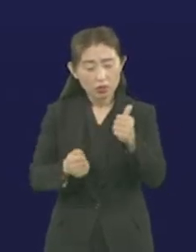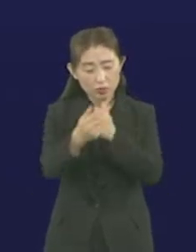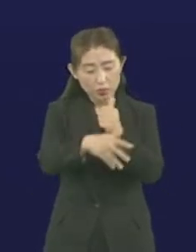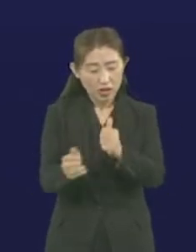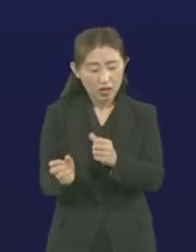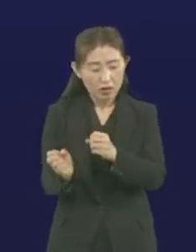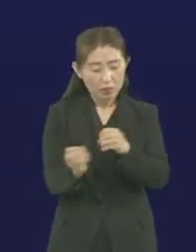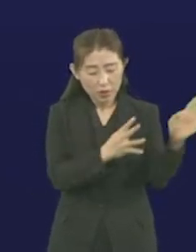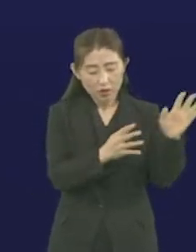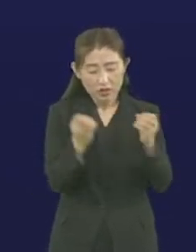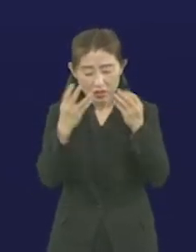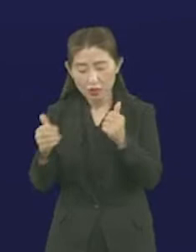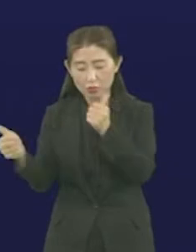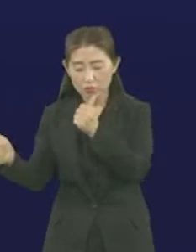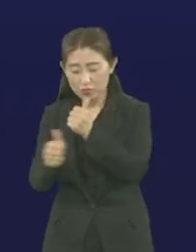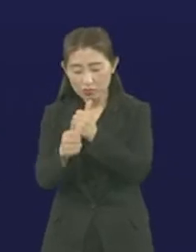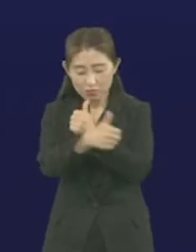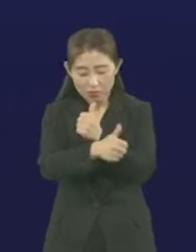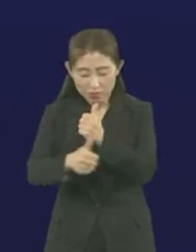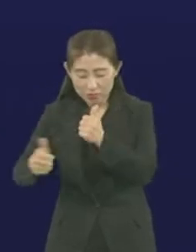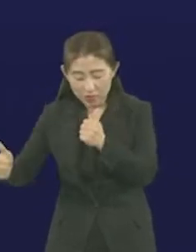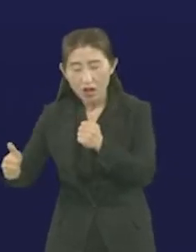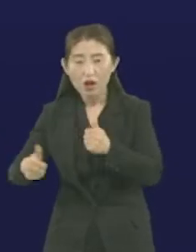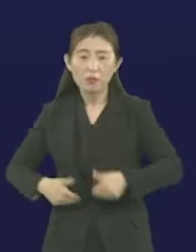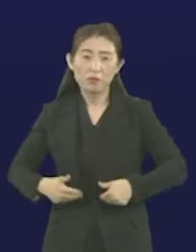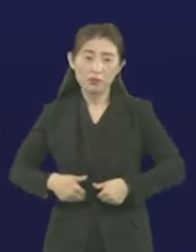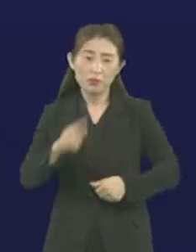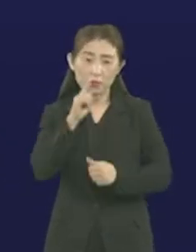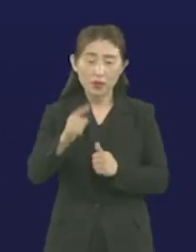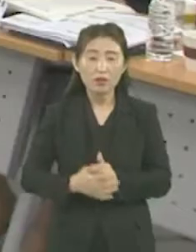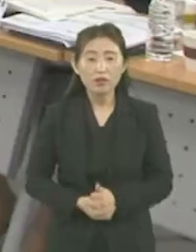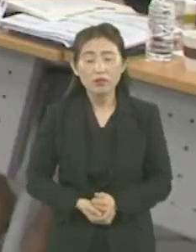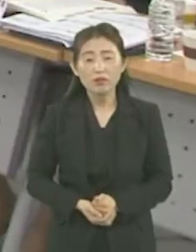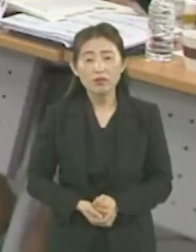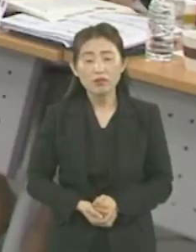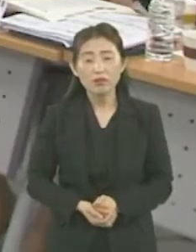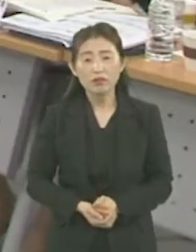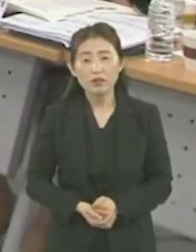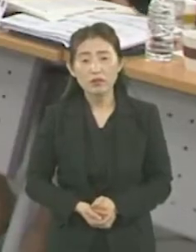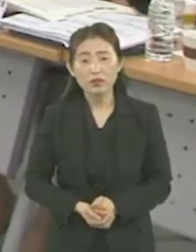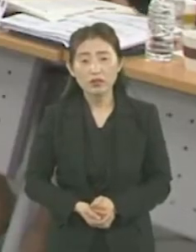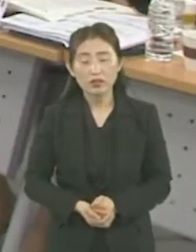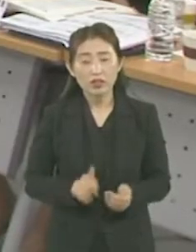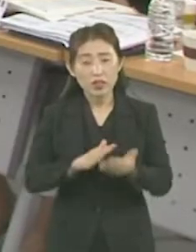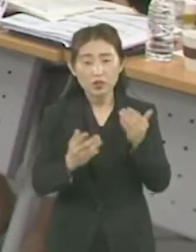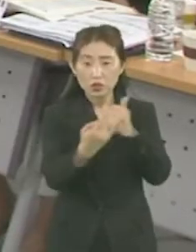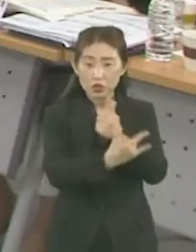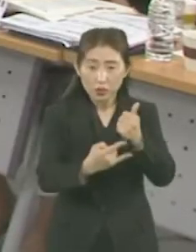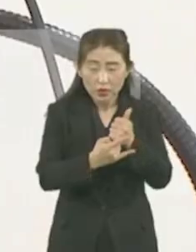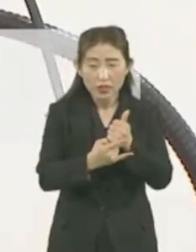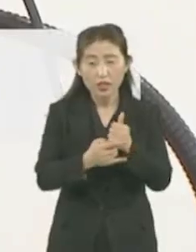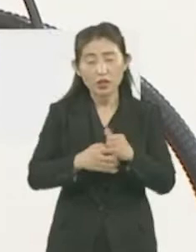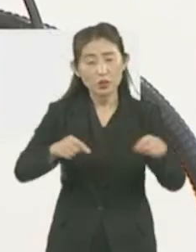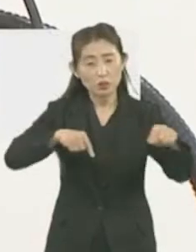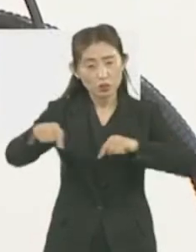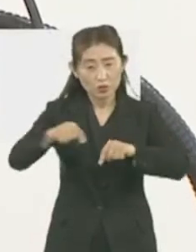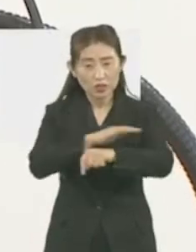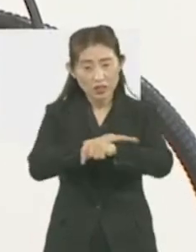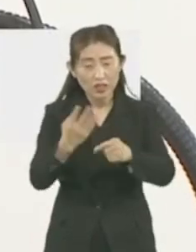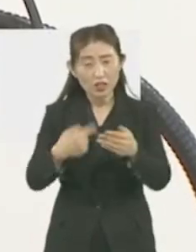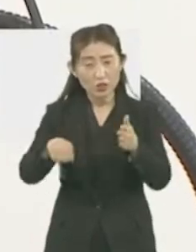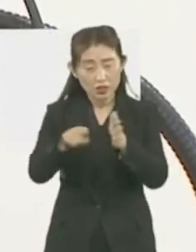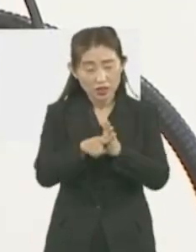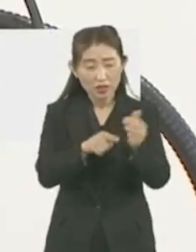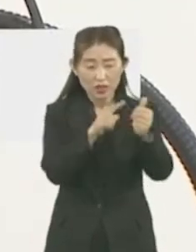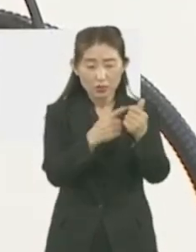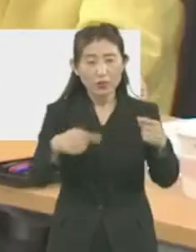같이 떠나는 게 상식적이며 알바끼는 안 된다고 밝혔습니다. 인수위원회도 차별화된 도정을 위해 김